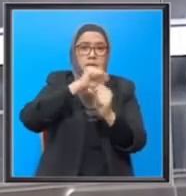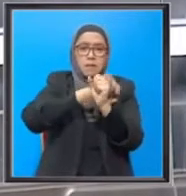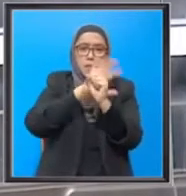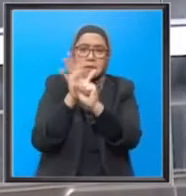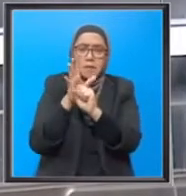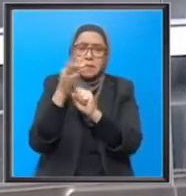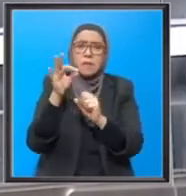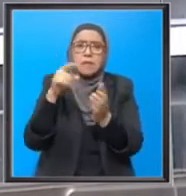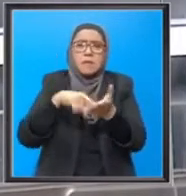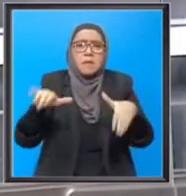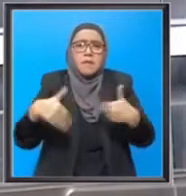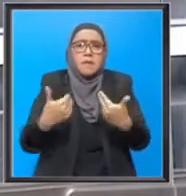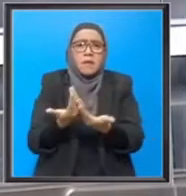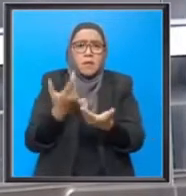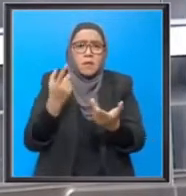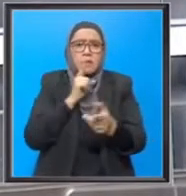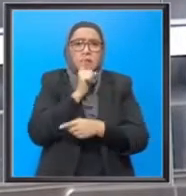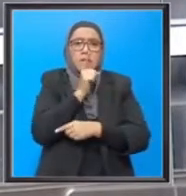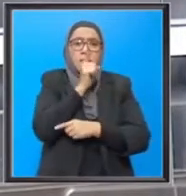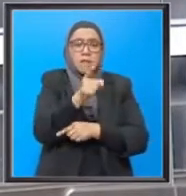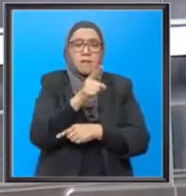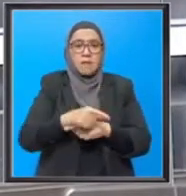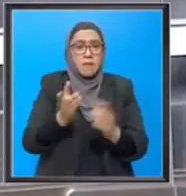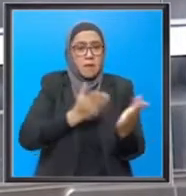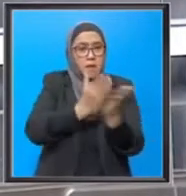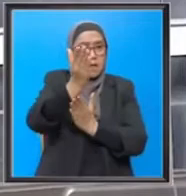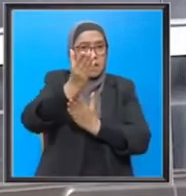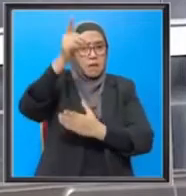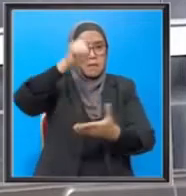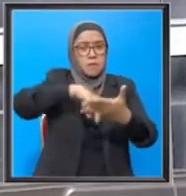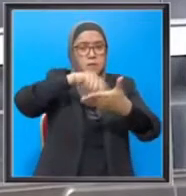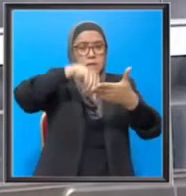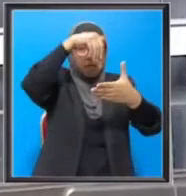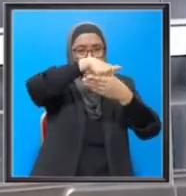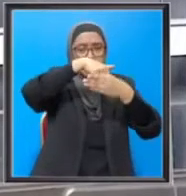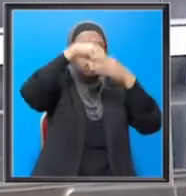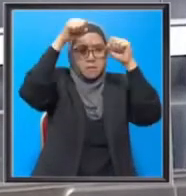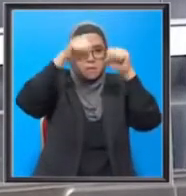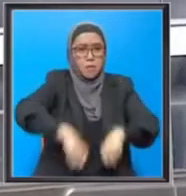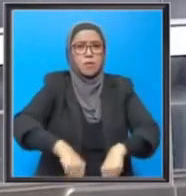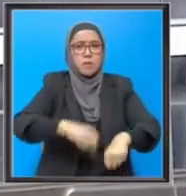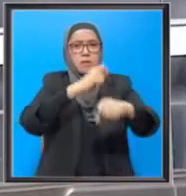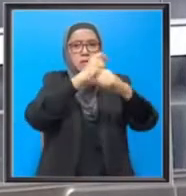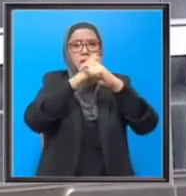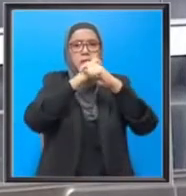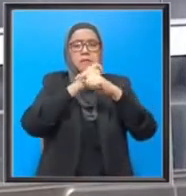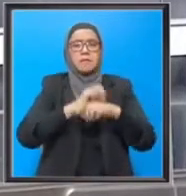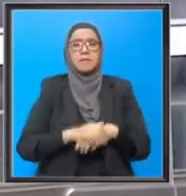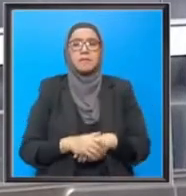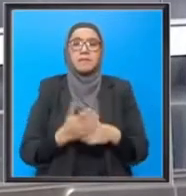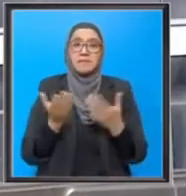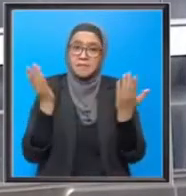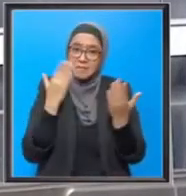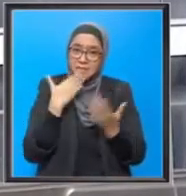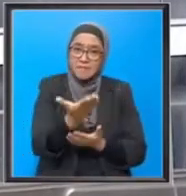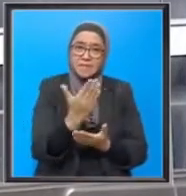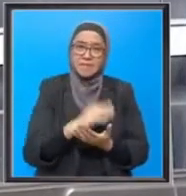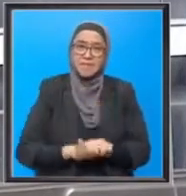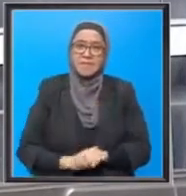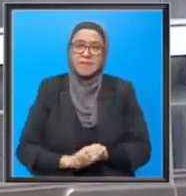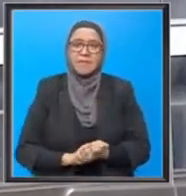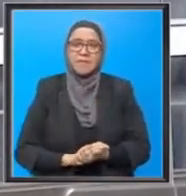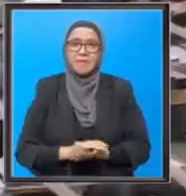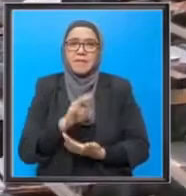bagaimana tipe 6 memastikan hak pundi mereka dapat dipertahankan Terima kasih